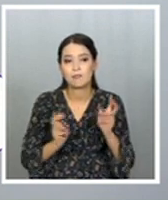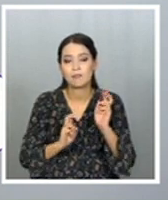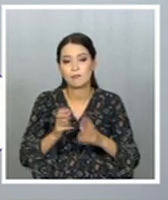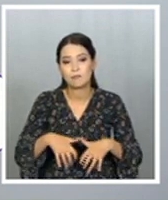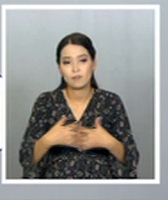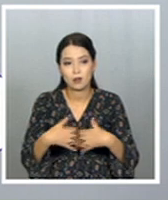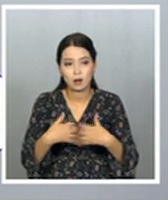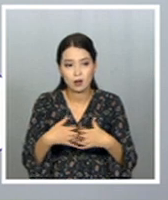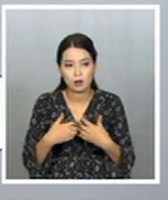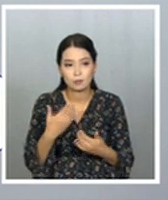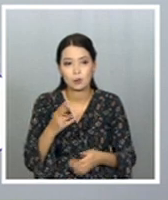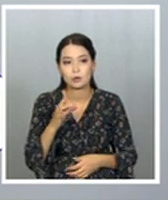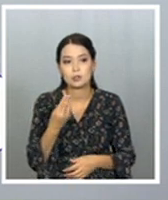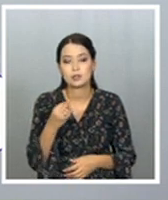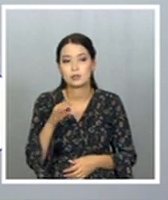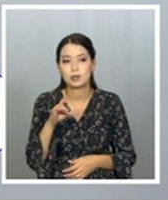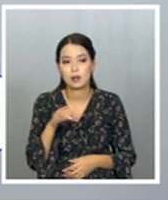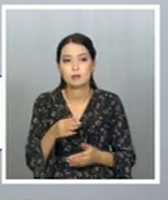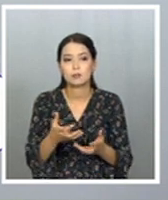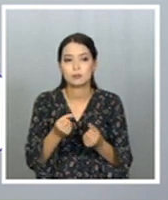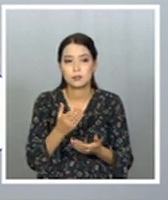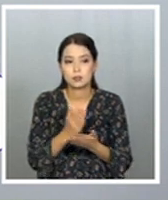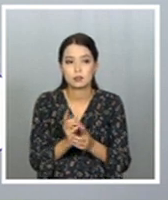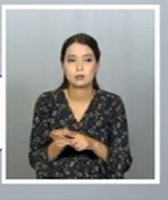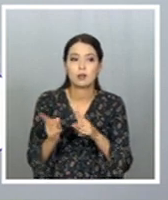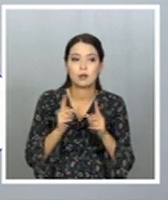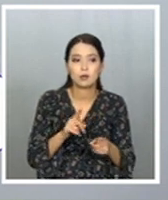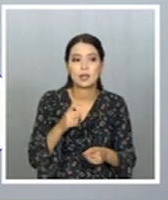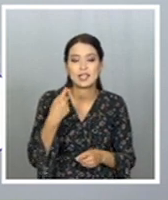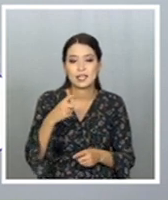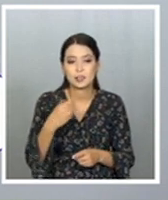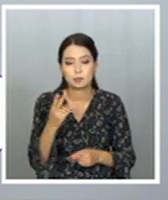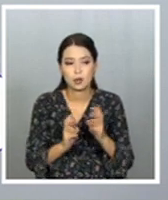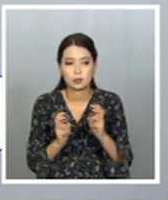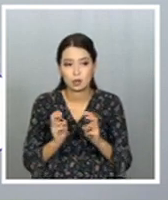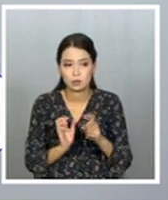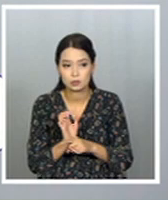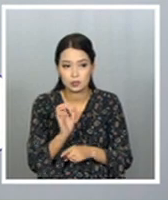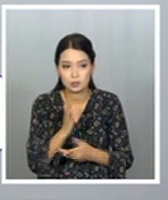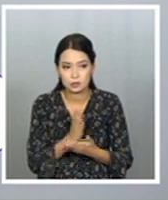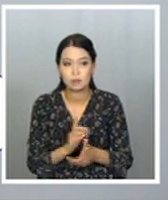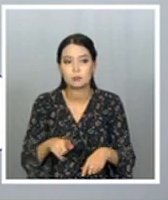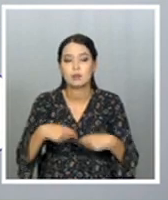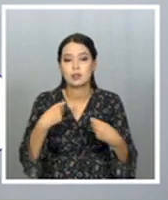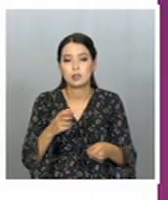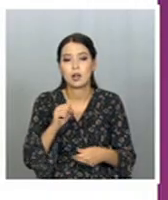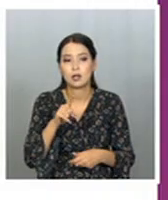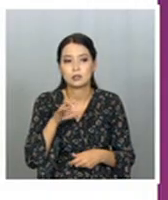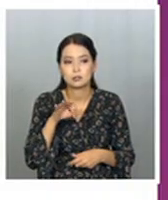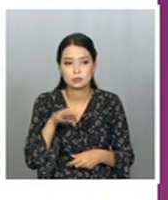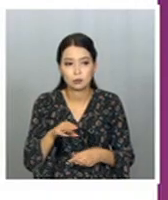олардан концентрат алынады. Алынған концентратты кокстейтін химия зауытында өңдейді. Одан азот